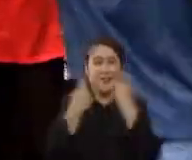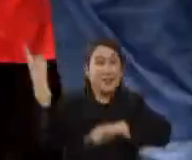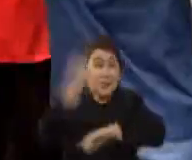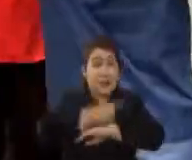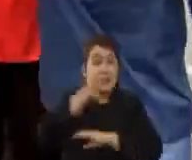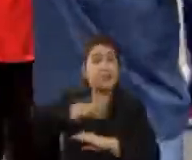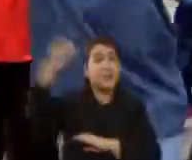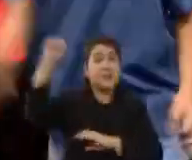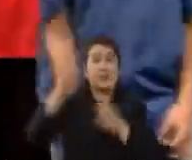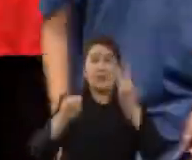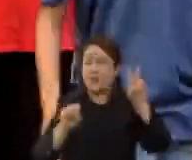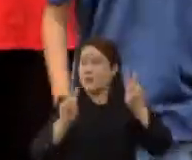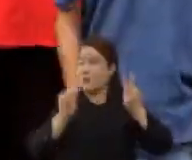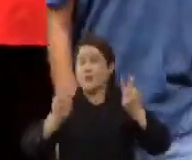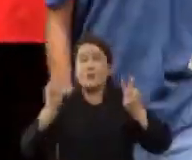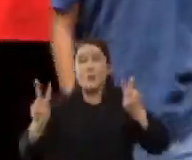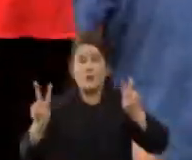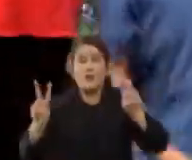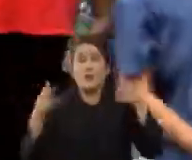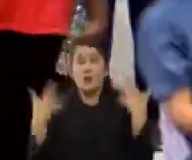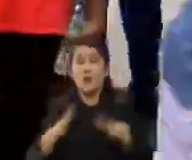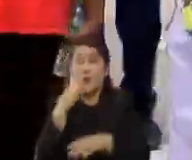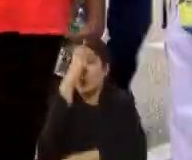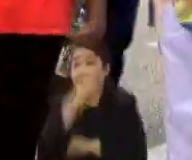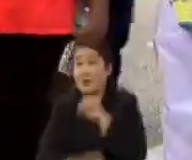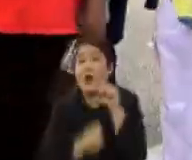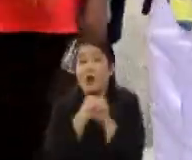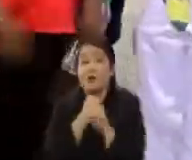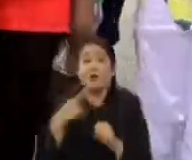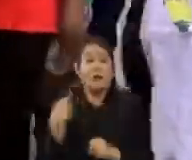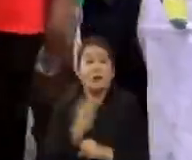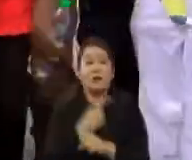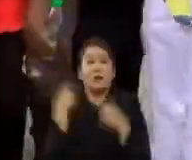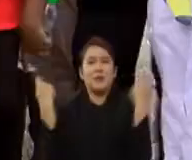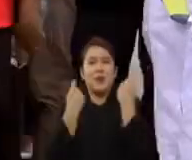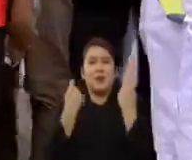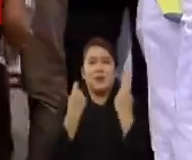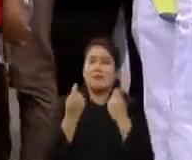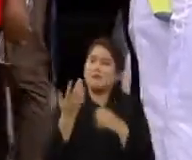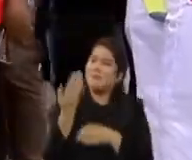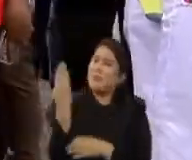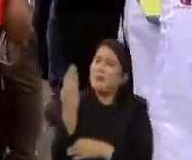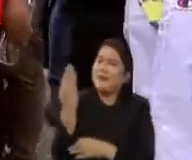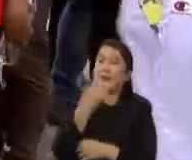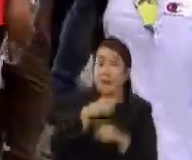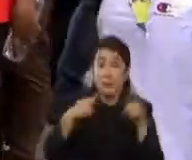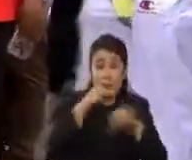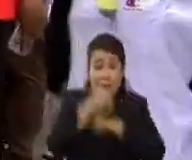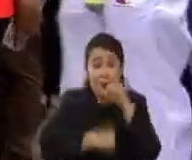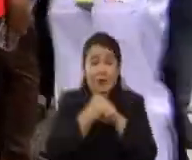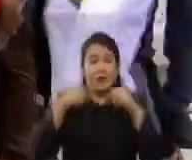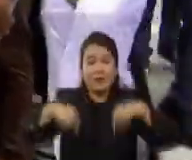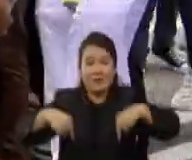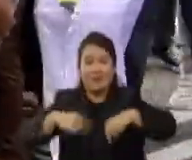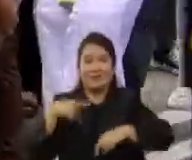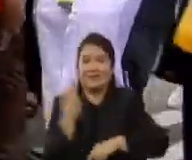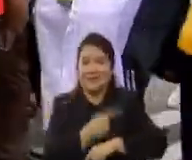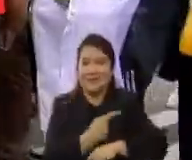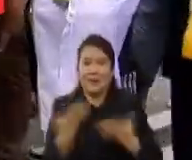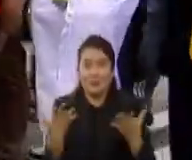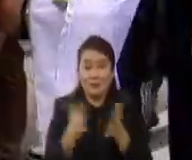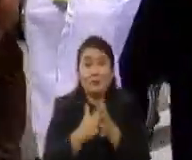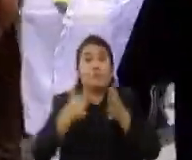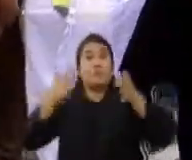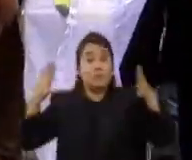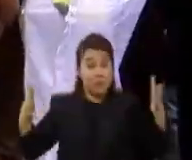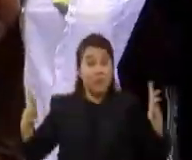Kebangsaan 2022. Setelah 2 tahun sebenarnya kita menyambut secara bersederhana, tetapi pada tahun ini kita menyambut dengan skala yang